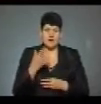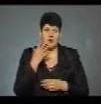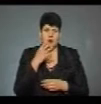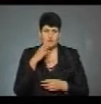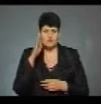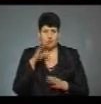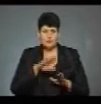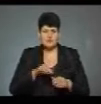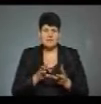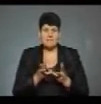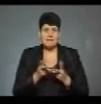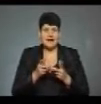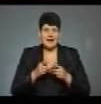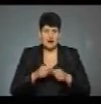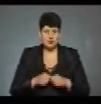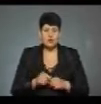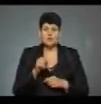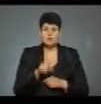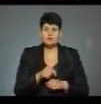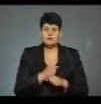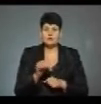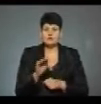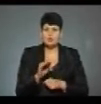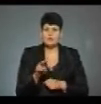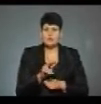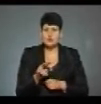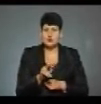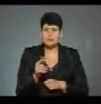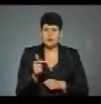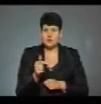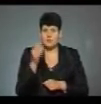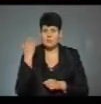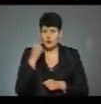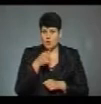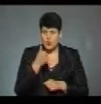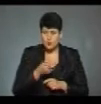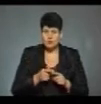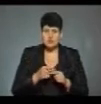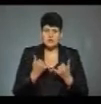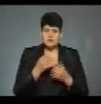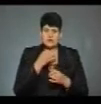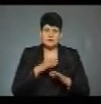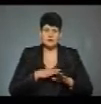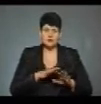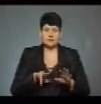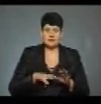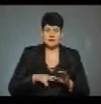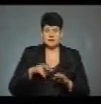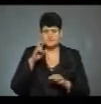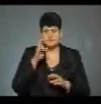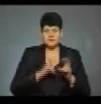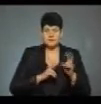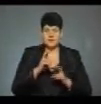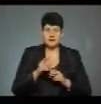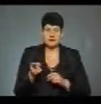воду після перерахунку. Його провели за жовтень, листопад та грудень минулого року. Про це сьогодні повідомив заступник директора комунального